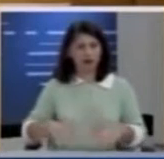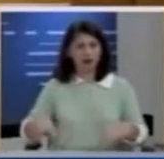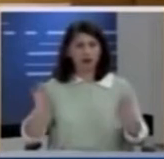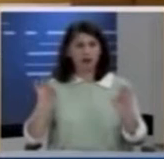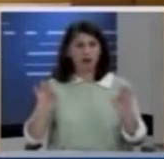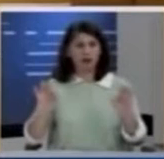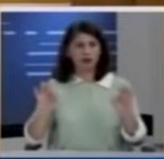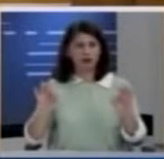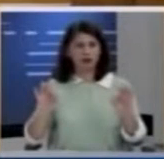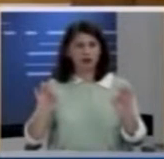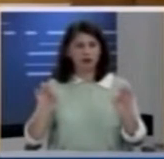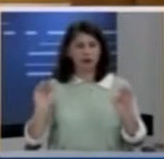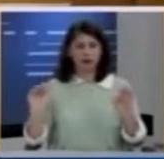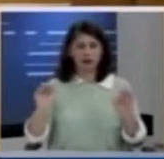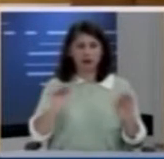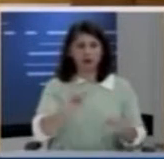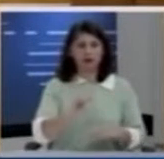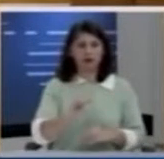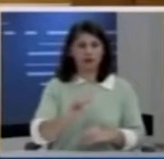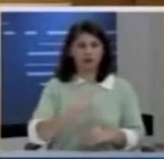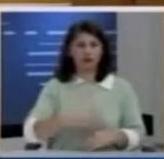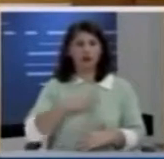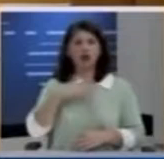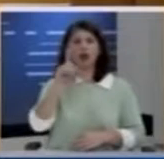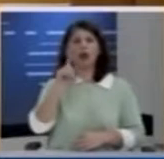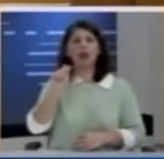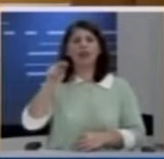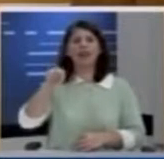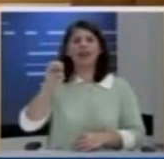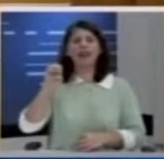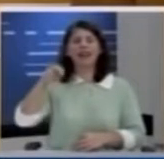ξεκινώντας, να απευθυνθώ στον κύριο Δανέλη.